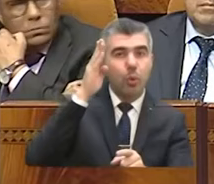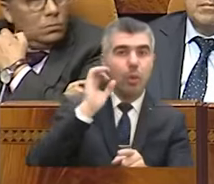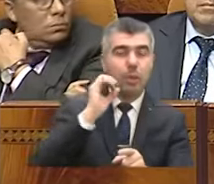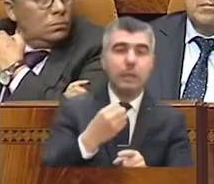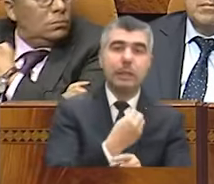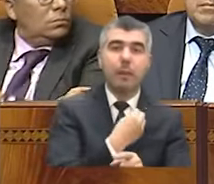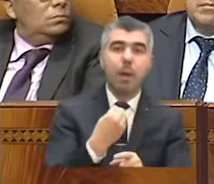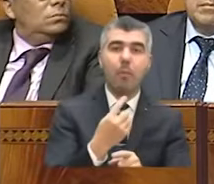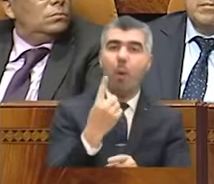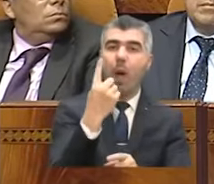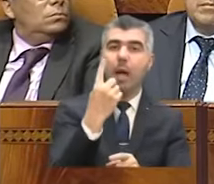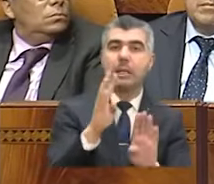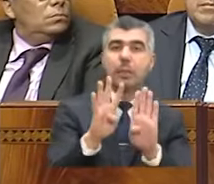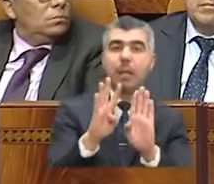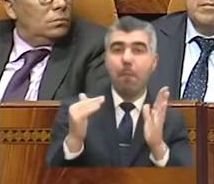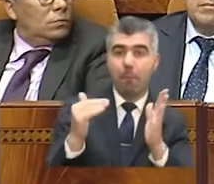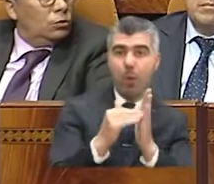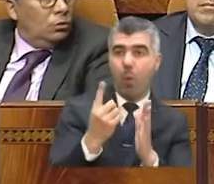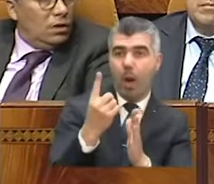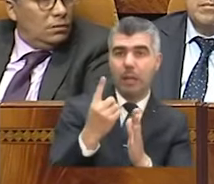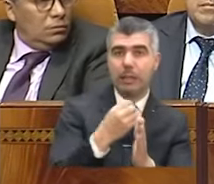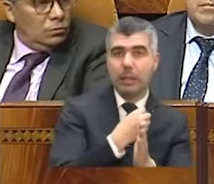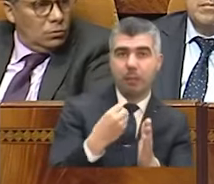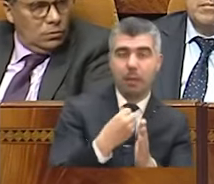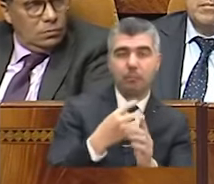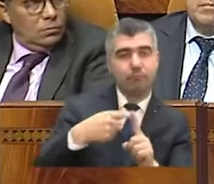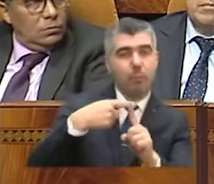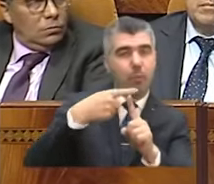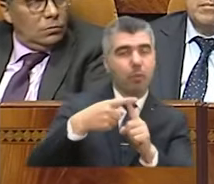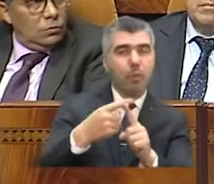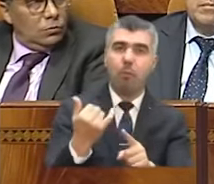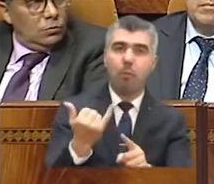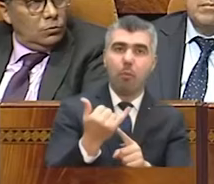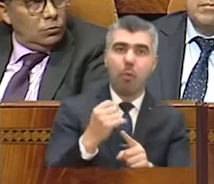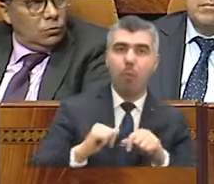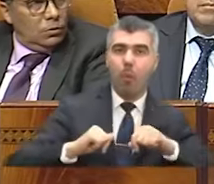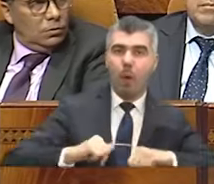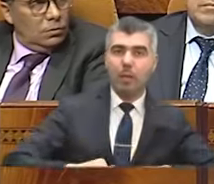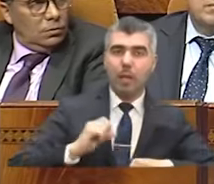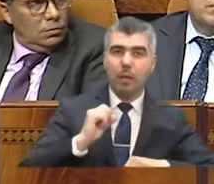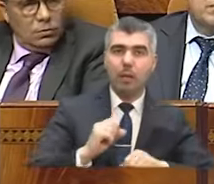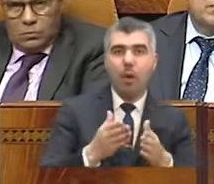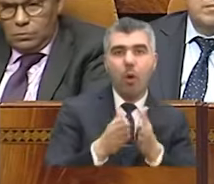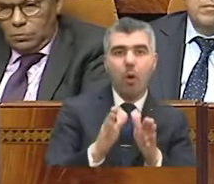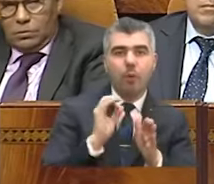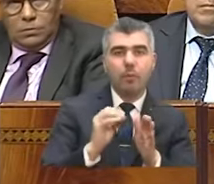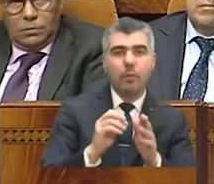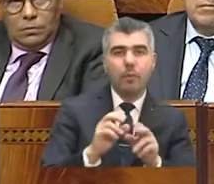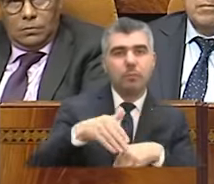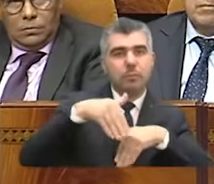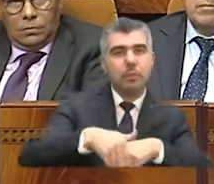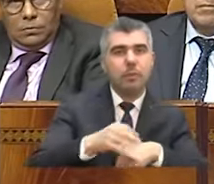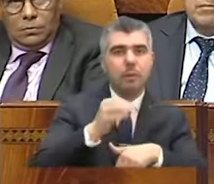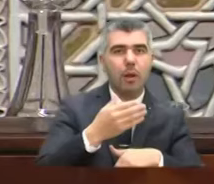المليون عنده دكتور واحد. كنطمعوا انه يكون عندكم، وكنطمعوا في الوزاره ديالكم انها تفك لنا المشكل ديال المقبره.